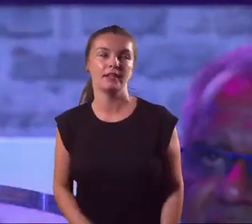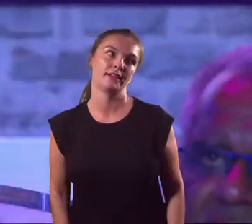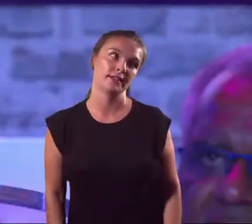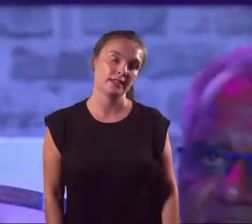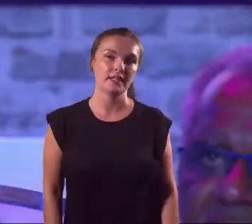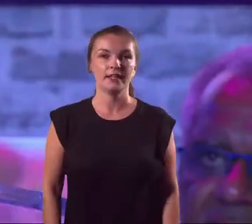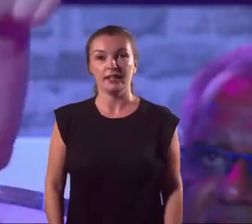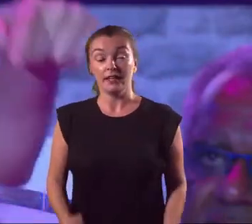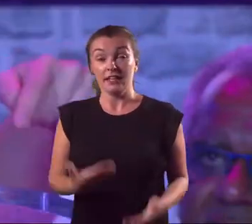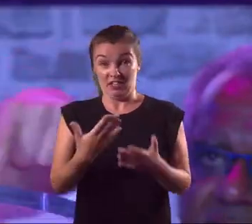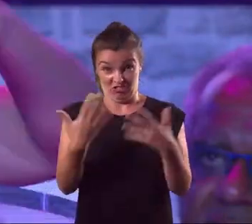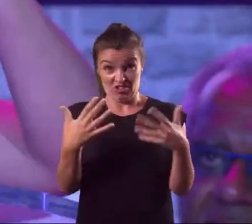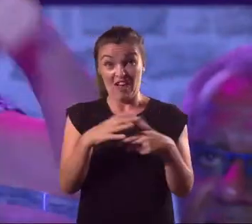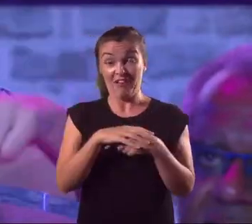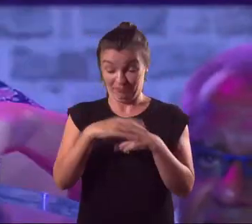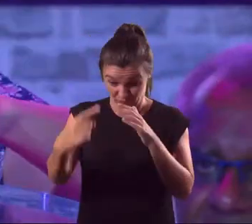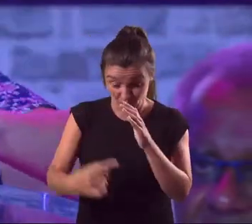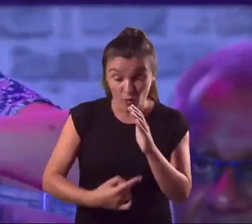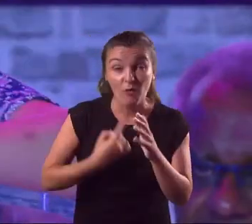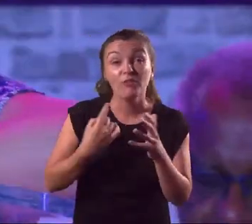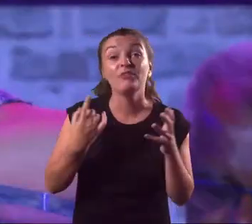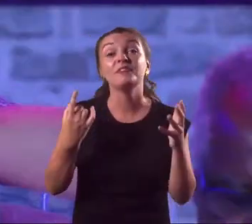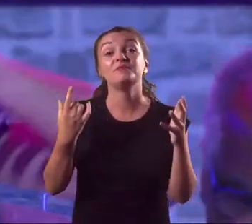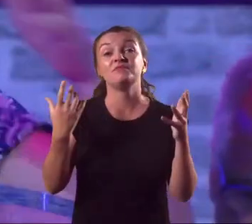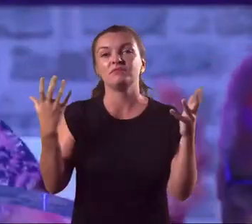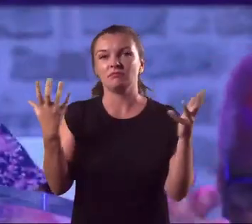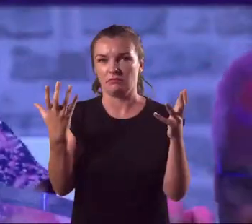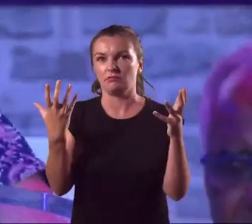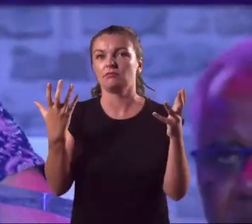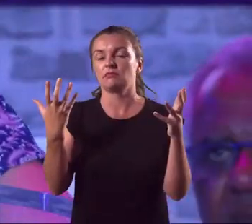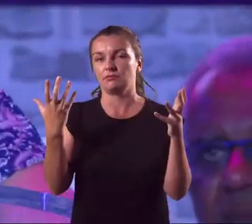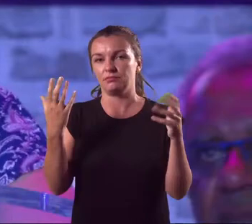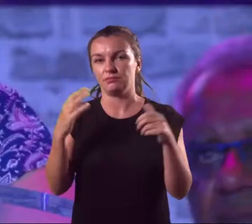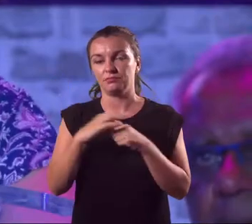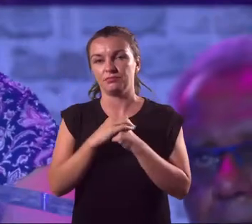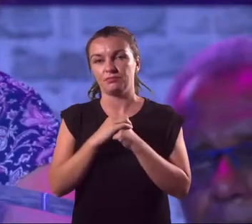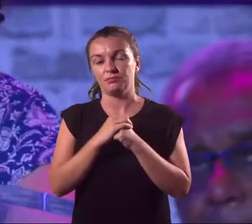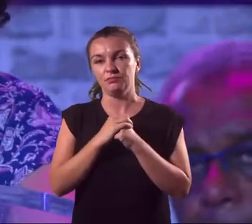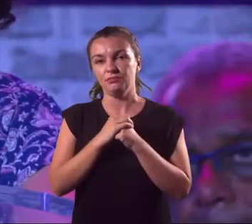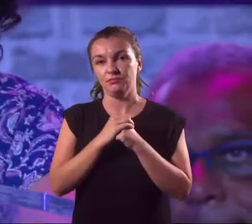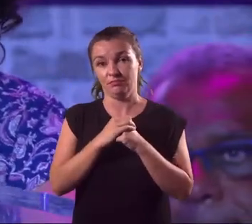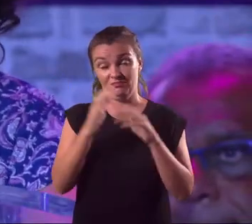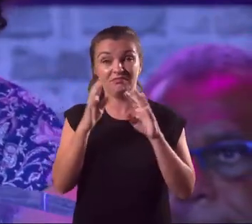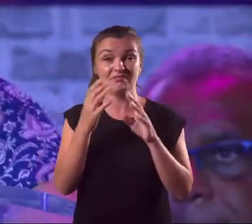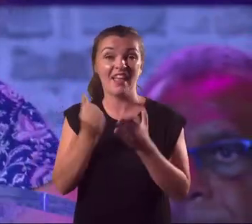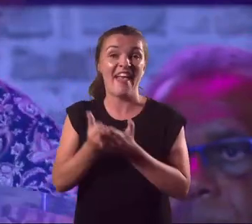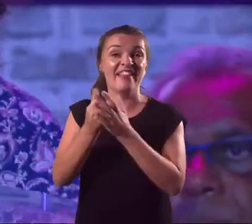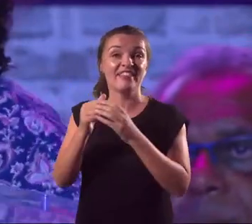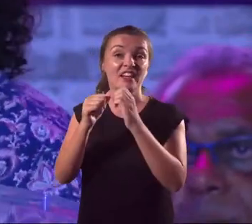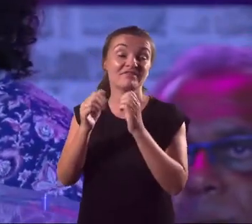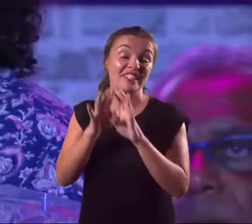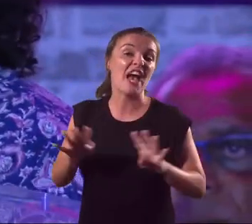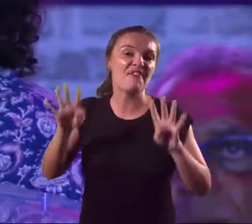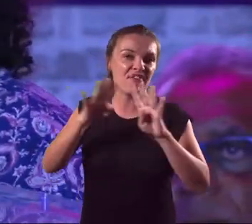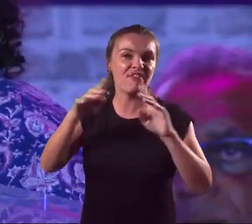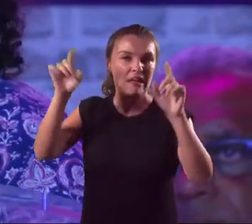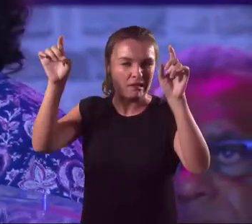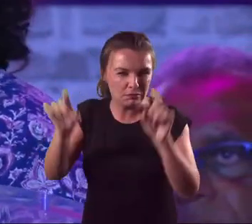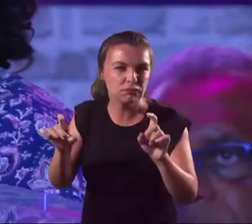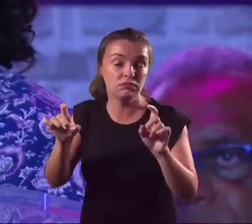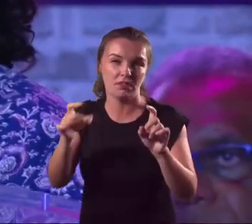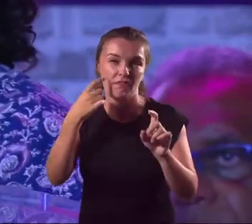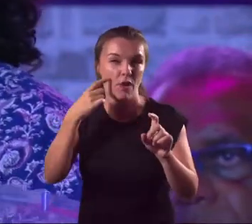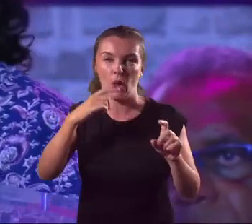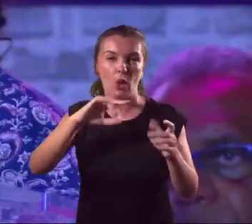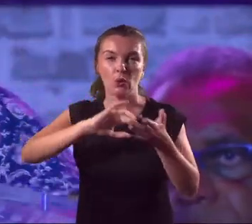ça comme un boulet, et là, ils veulent s'attaquer de manière beaucoup plus large encore aux aides pour le logement. Vous verrez, tout